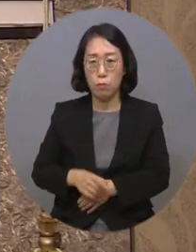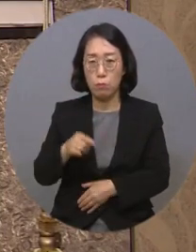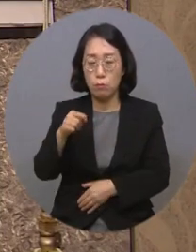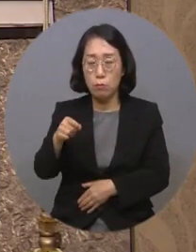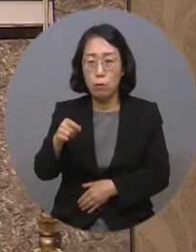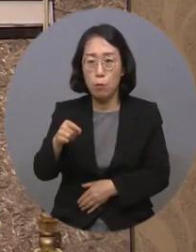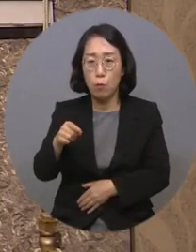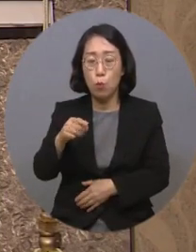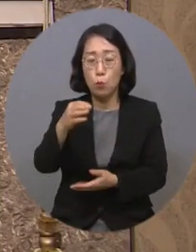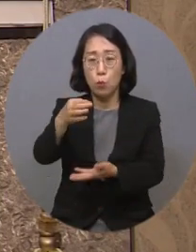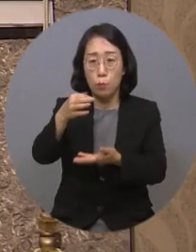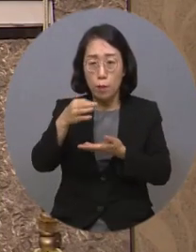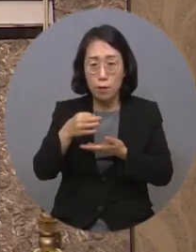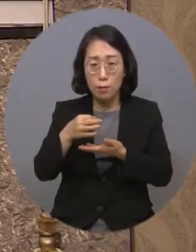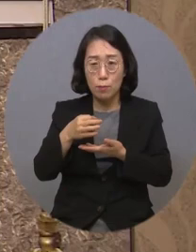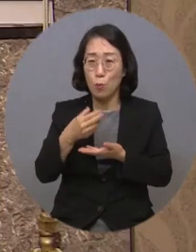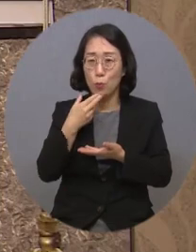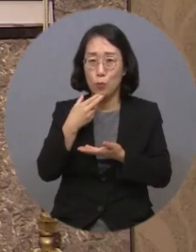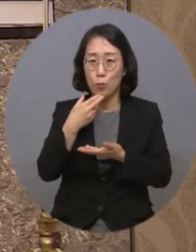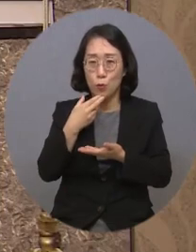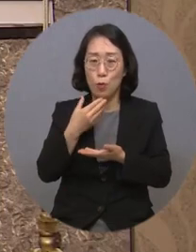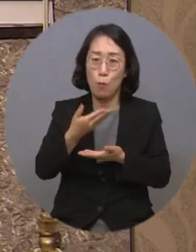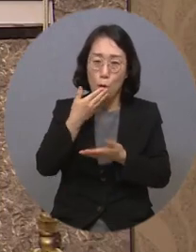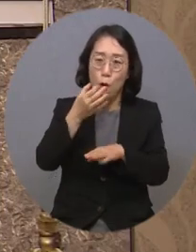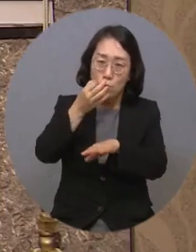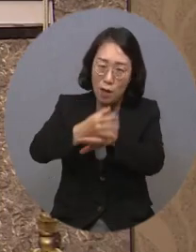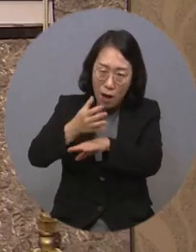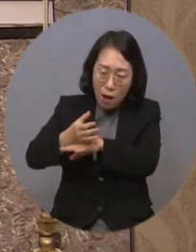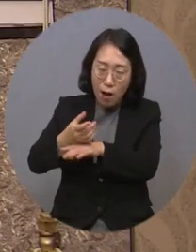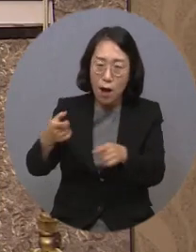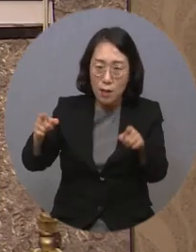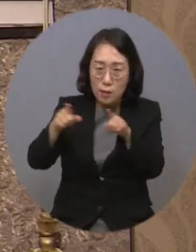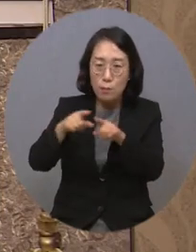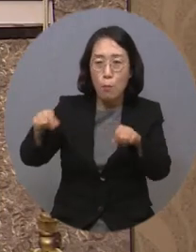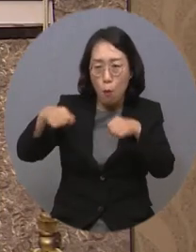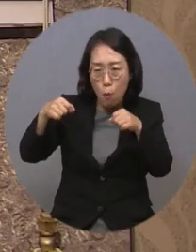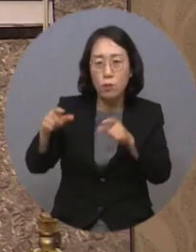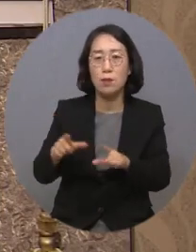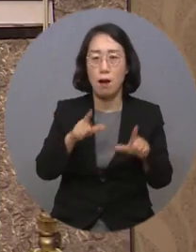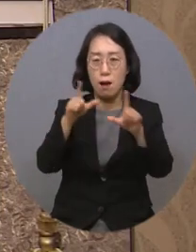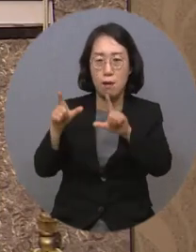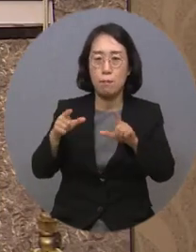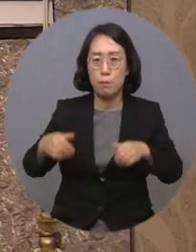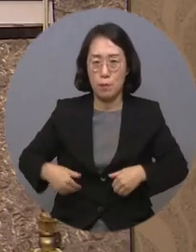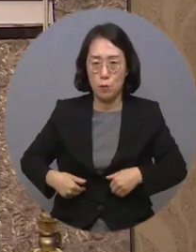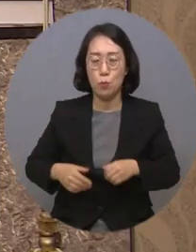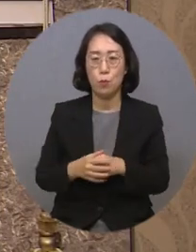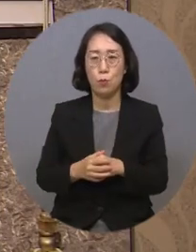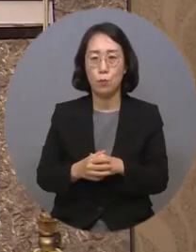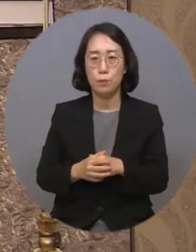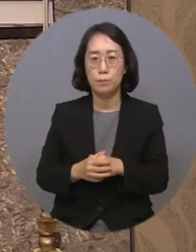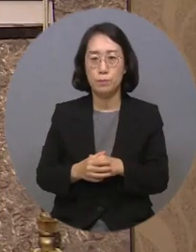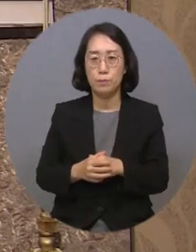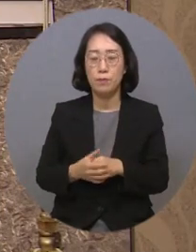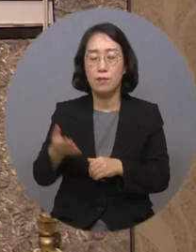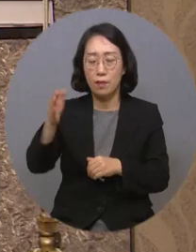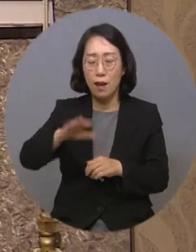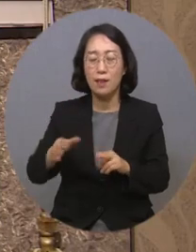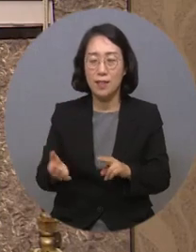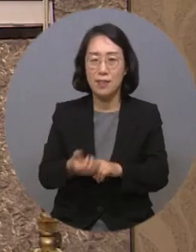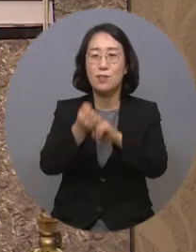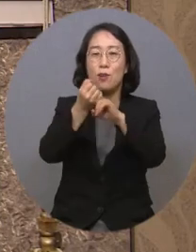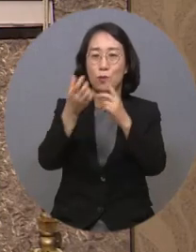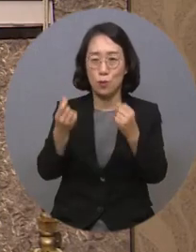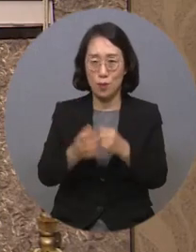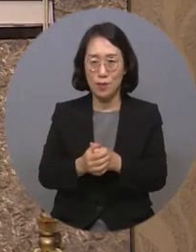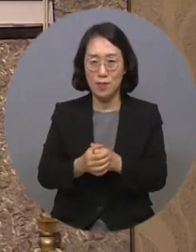그러니까 그러니까요. 그걸로 먹고 살아야 되는 이런 상황이었죠. 근데 참 기적같이 네.